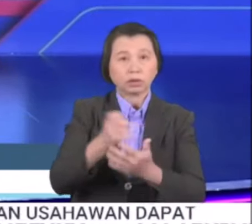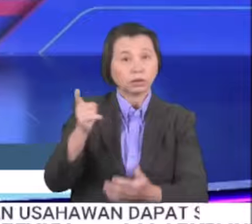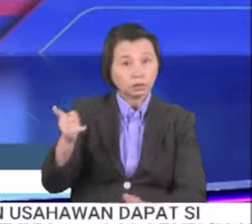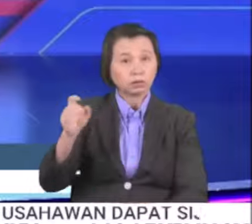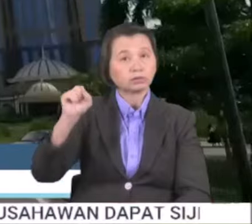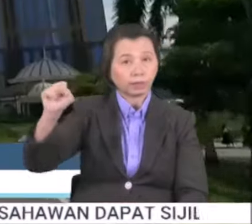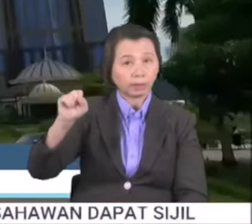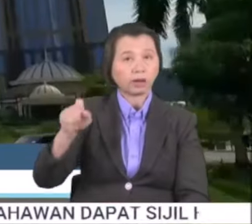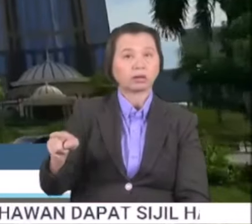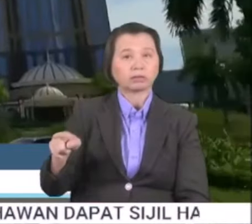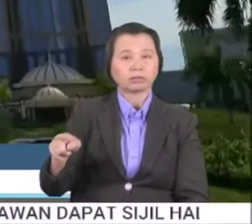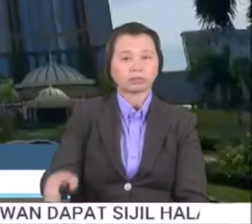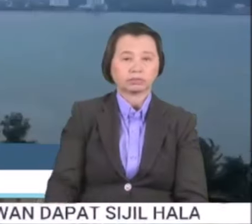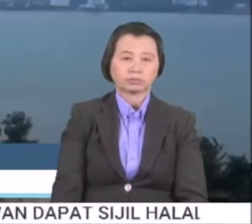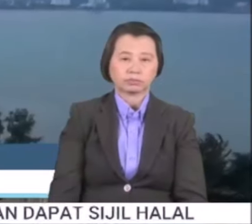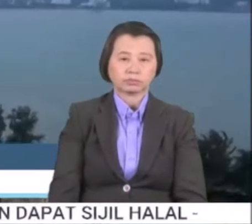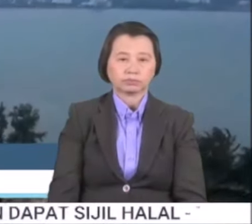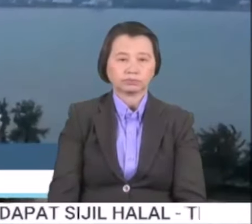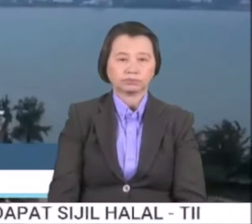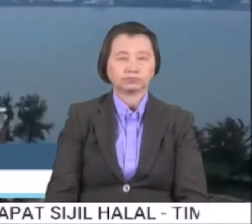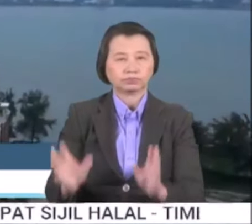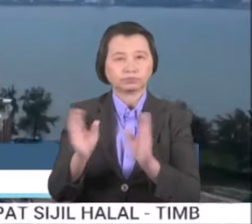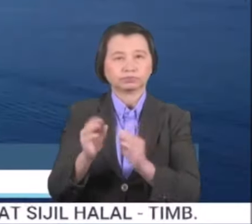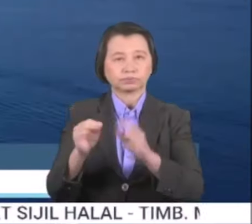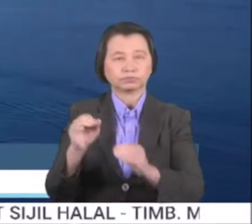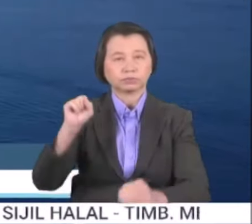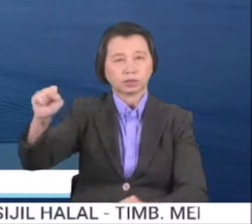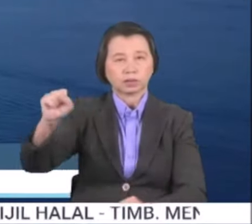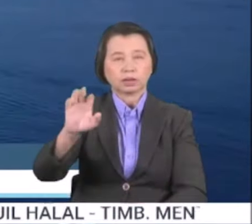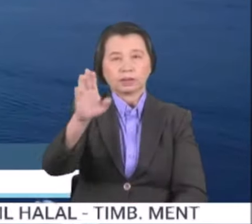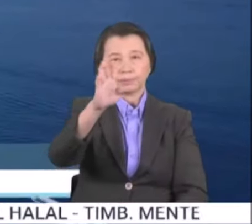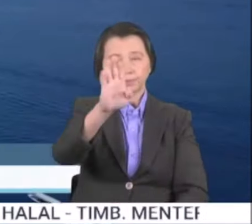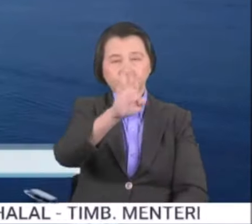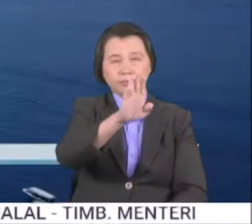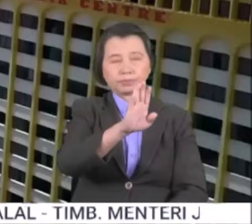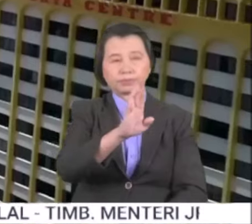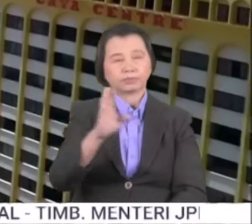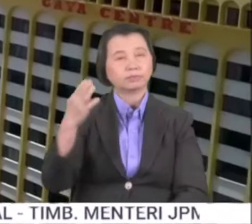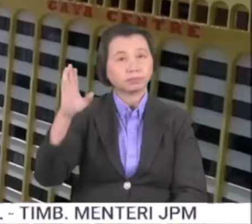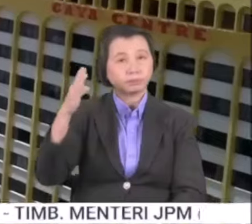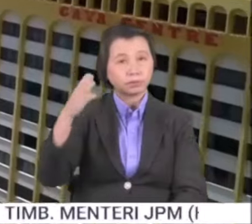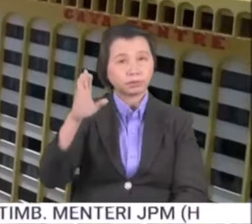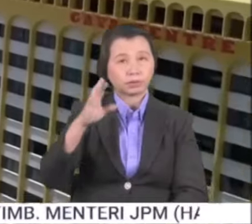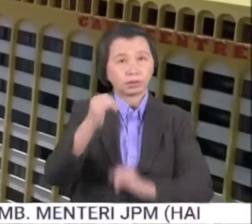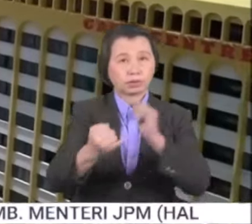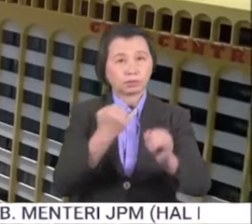Sabah. Ya. Persidangan Ekonomi Biru Antarabangsa Sabah